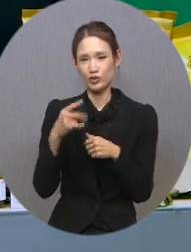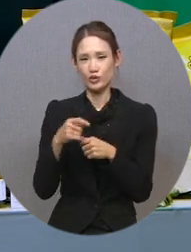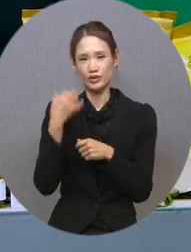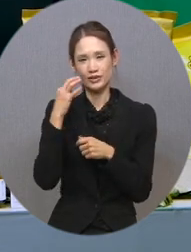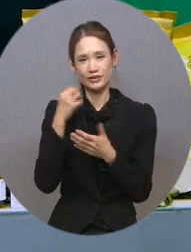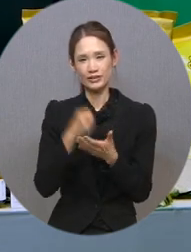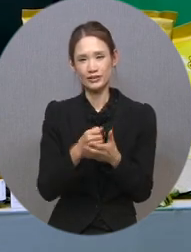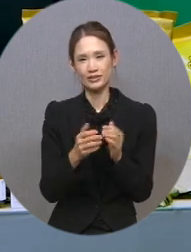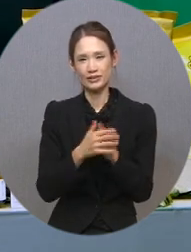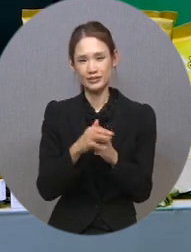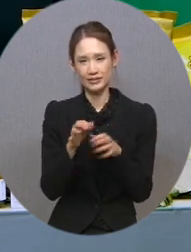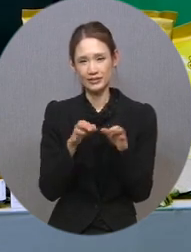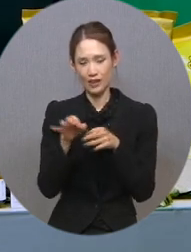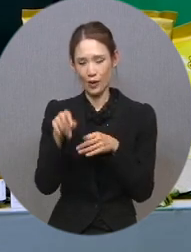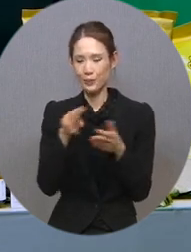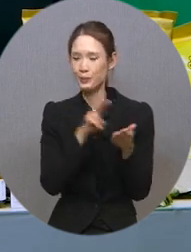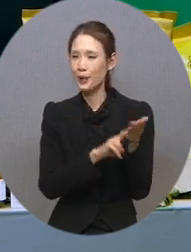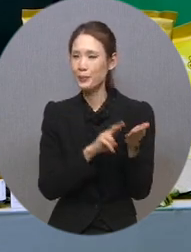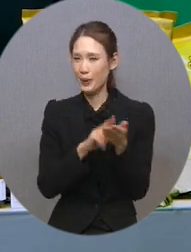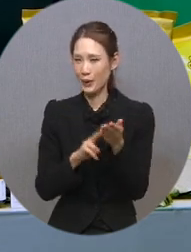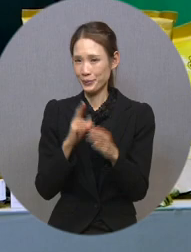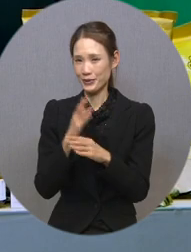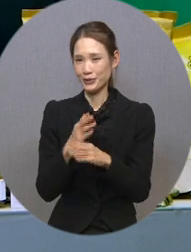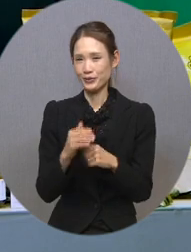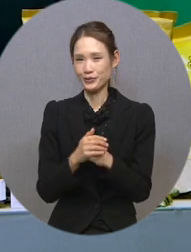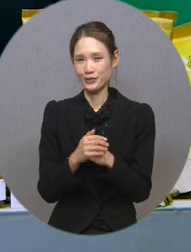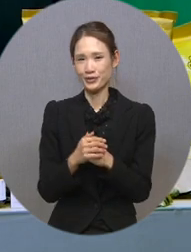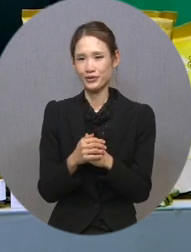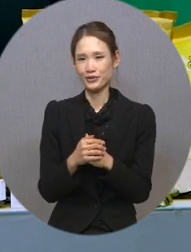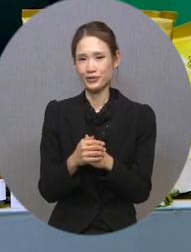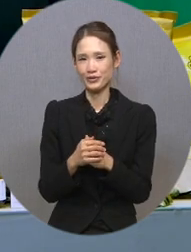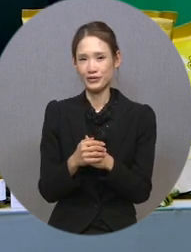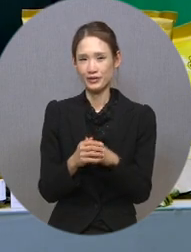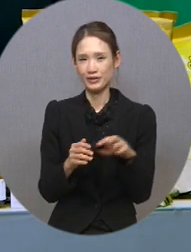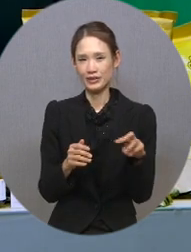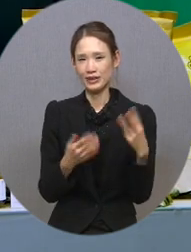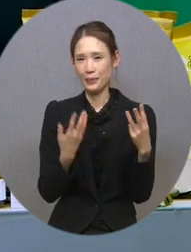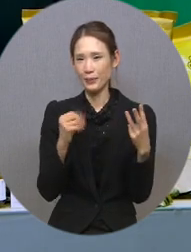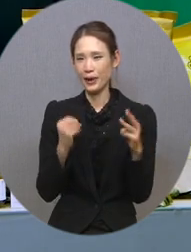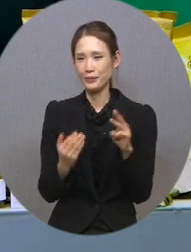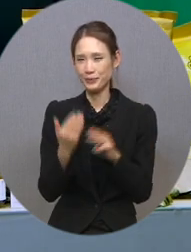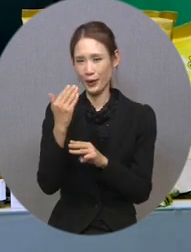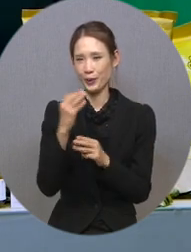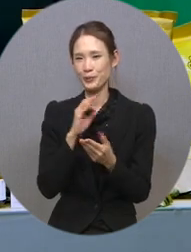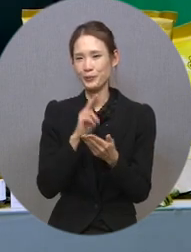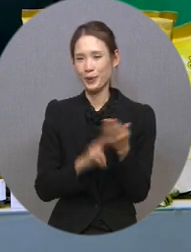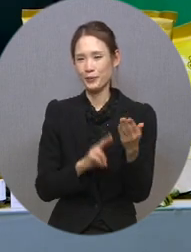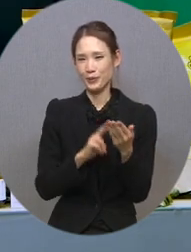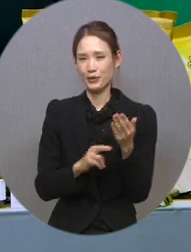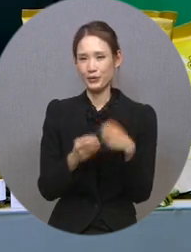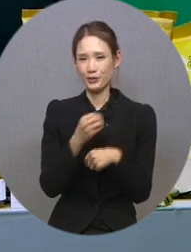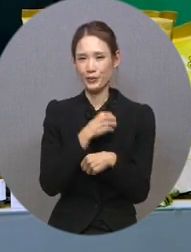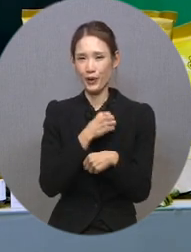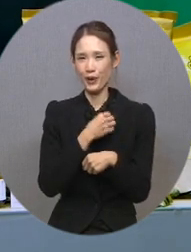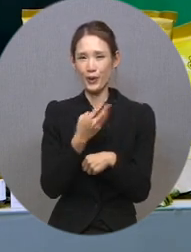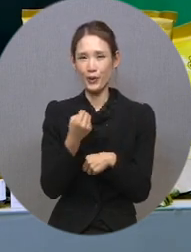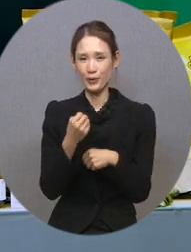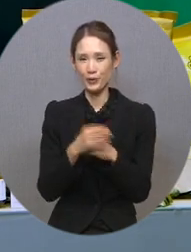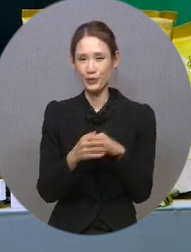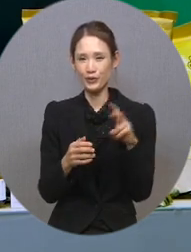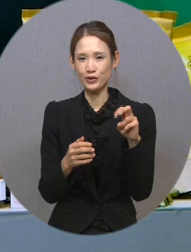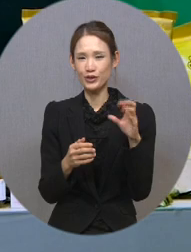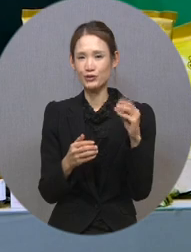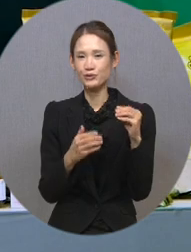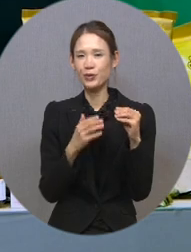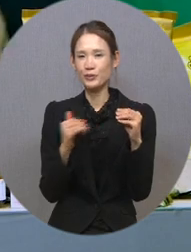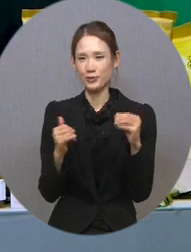인정해가지고 남도장터에서 이것을 팔고 있습니다. 세상에 그래서 300억도 넘게 팔고 예 맞습니다. 아이고 회원수가 어떻게 된다고? 29만